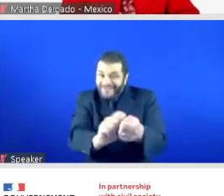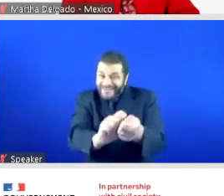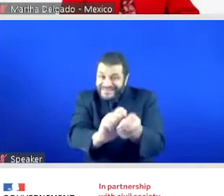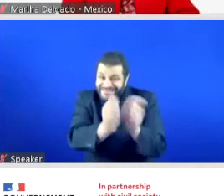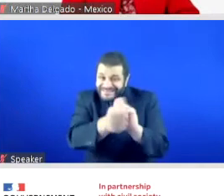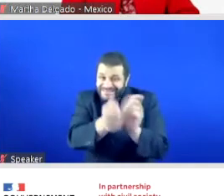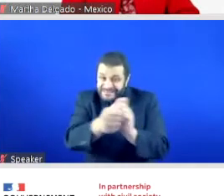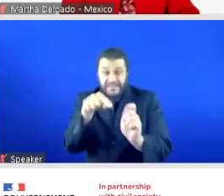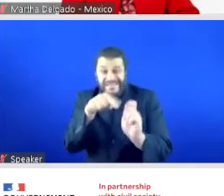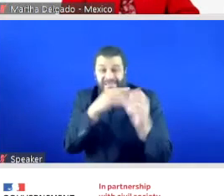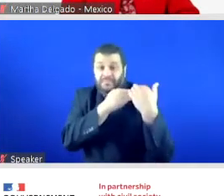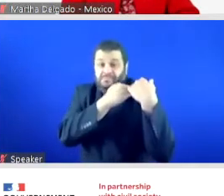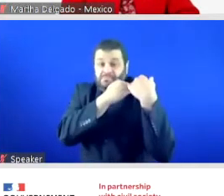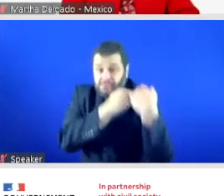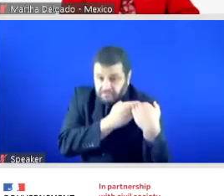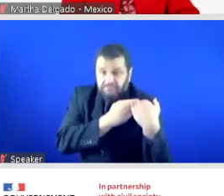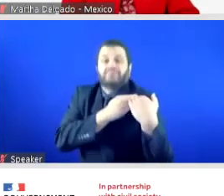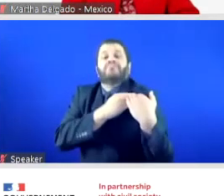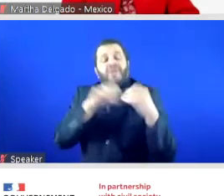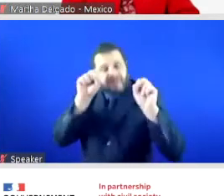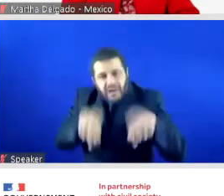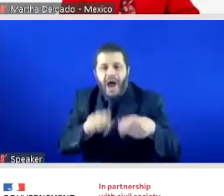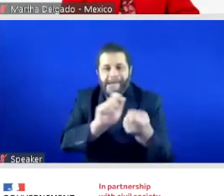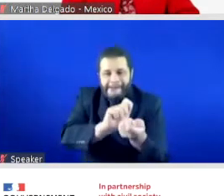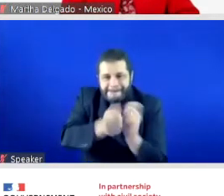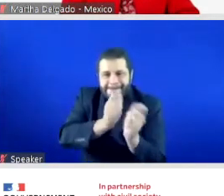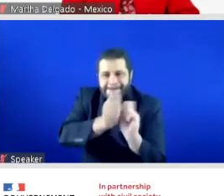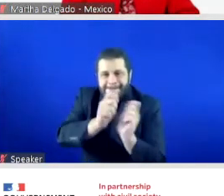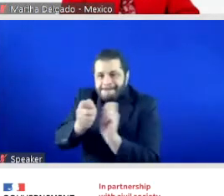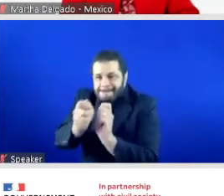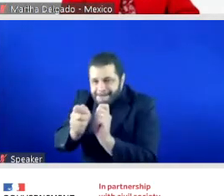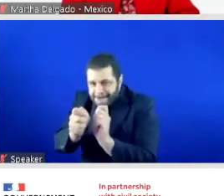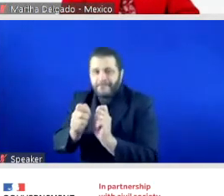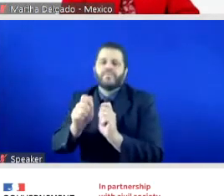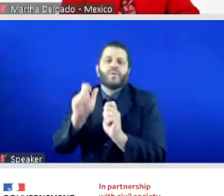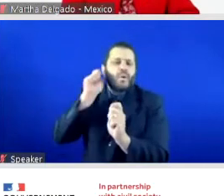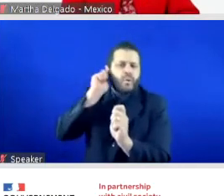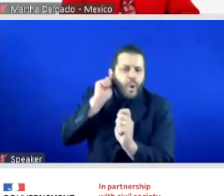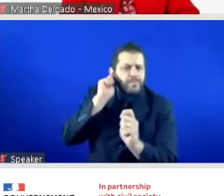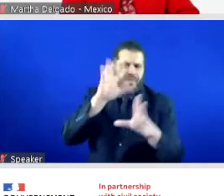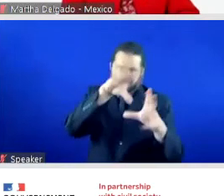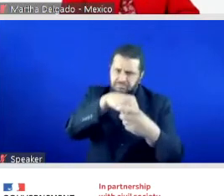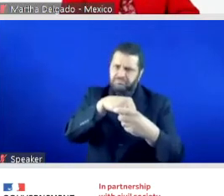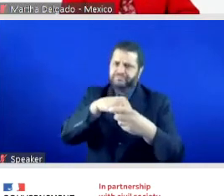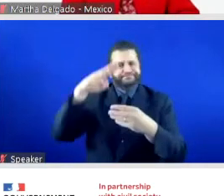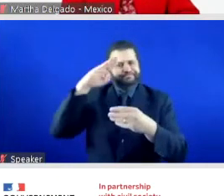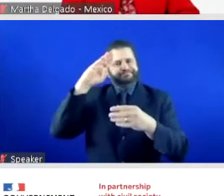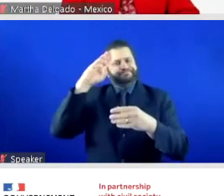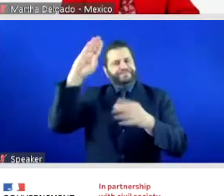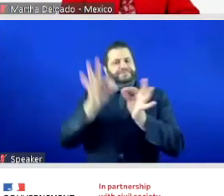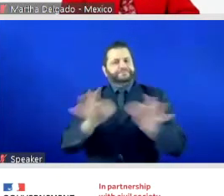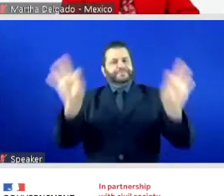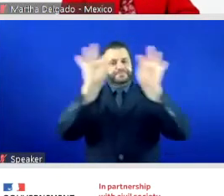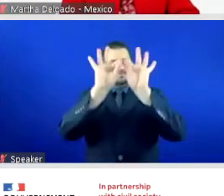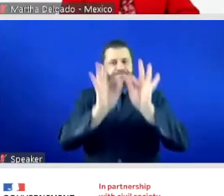pour toutes les femmes autochtones qui sont dans des différents écosystèmes. Je vous donne l'exemple de ma communauté. Chez moi, quand